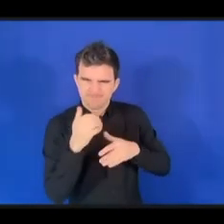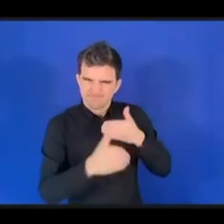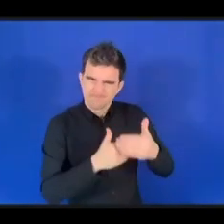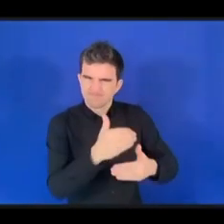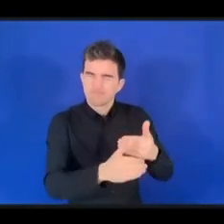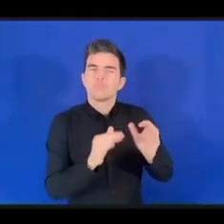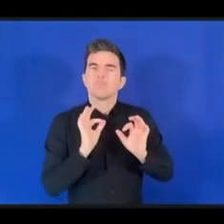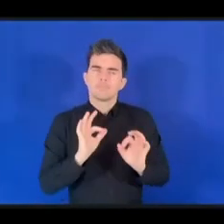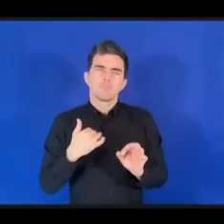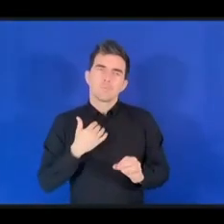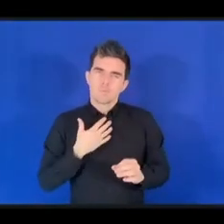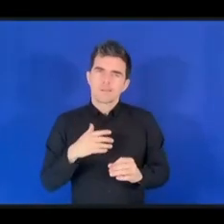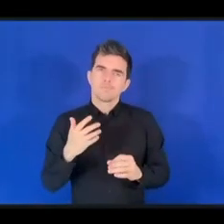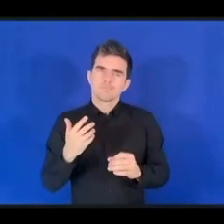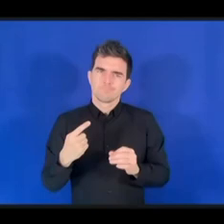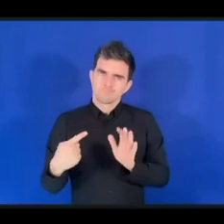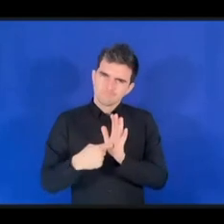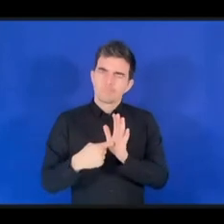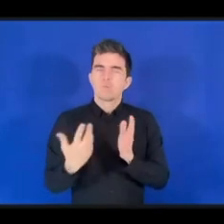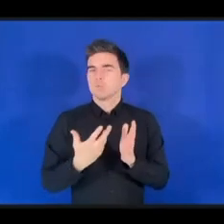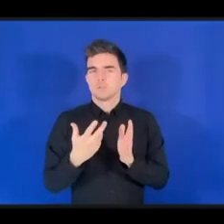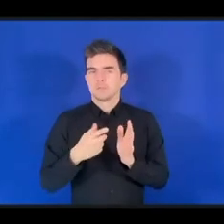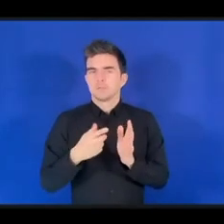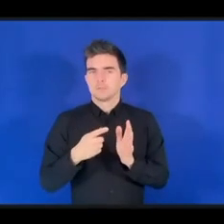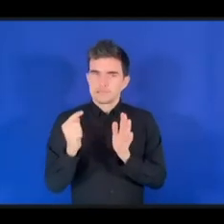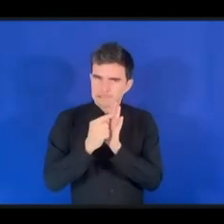那么我特别这个敦促